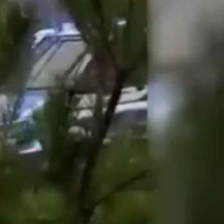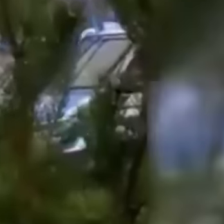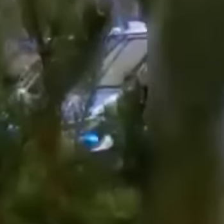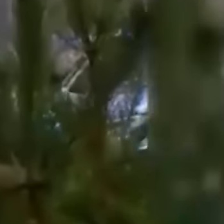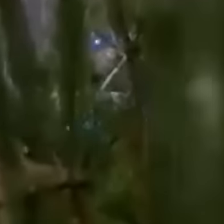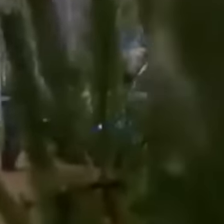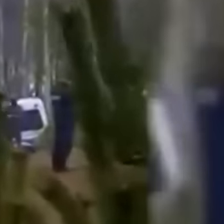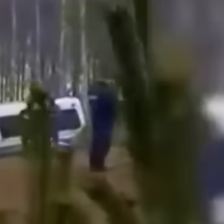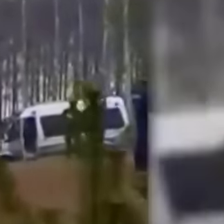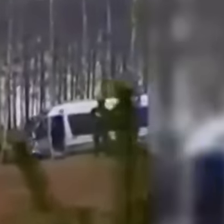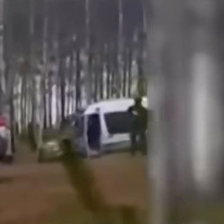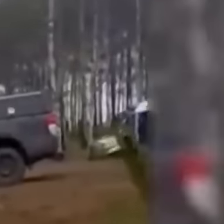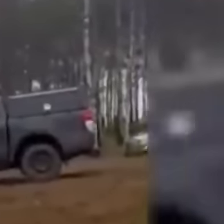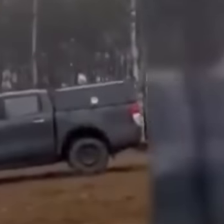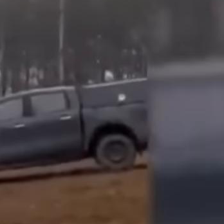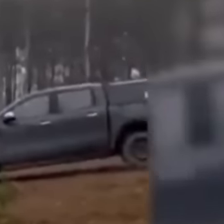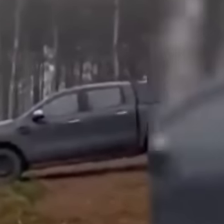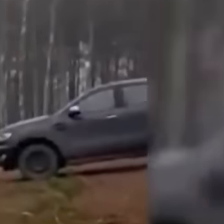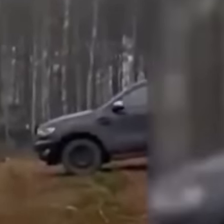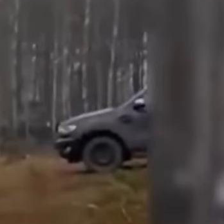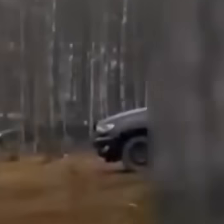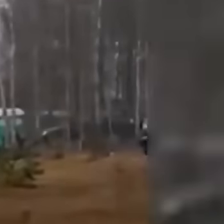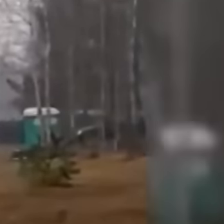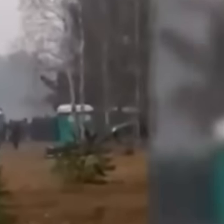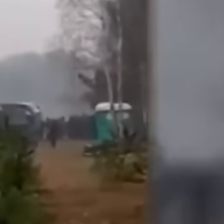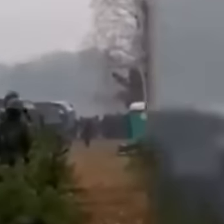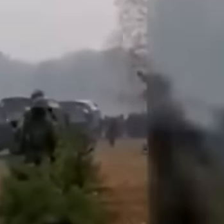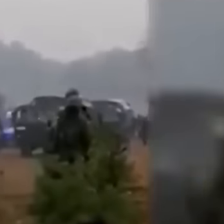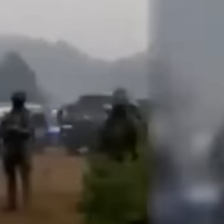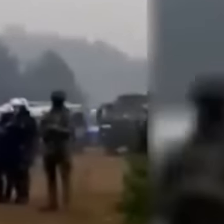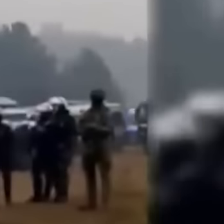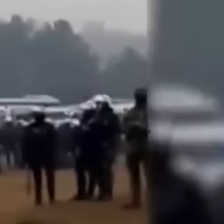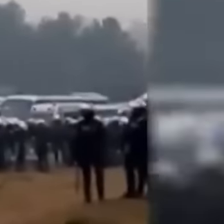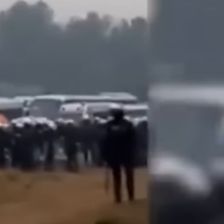wiem, co w tej chwili oglądają i słuchają ci, którzy